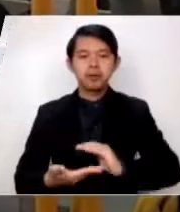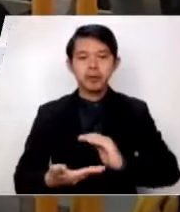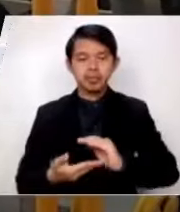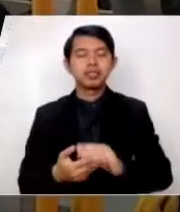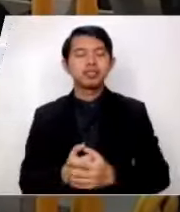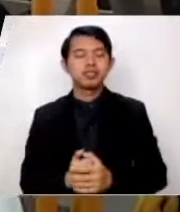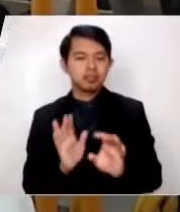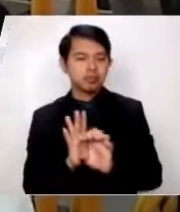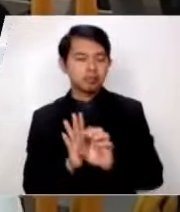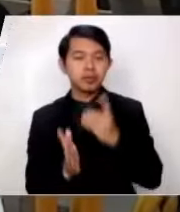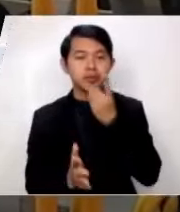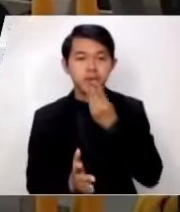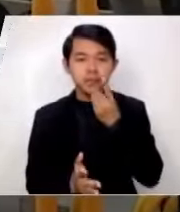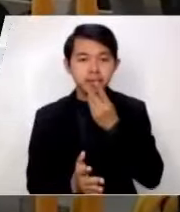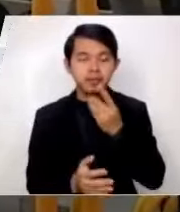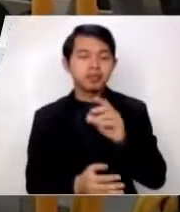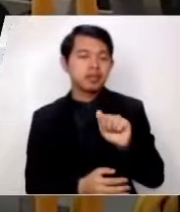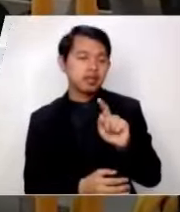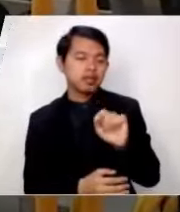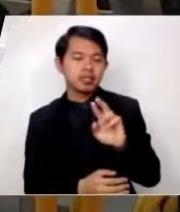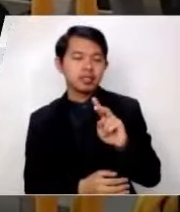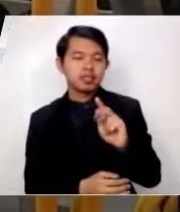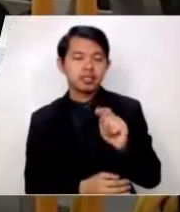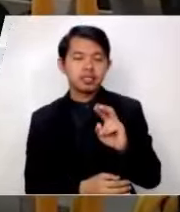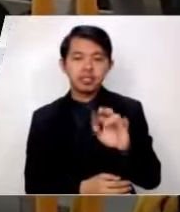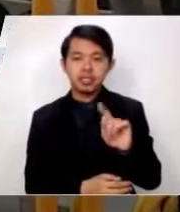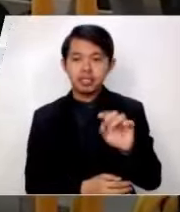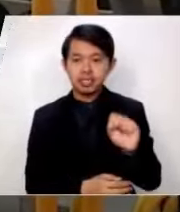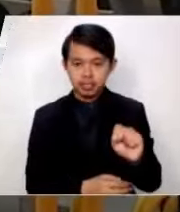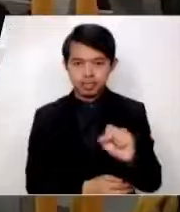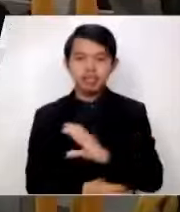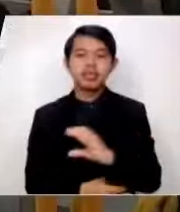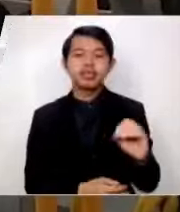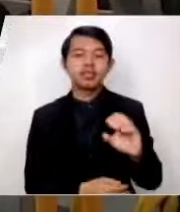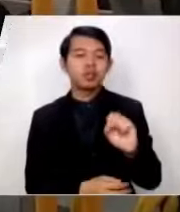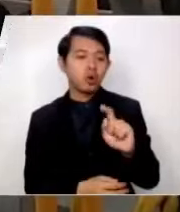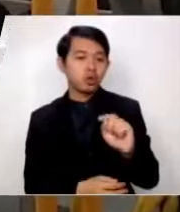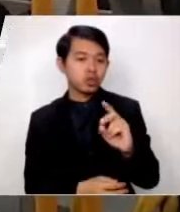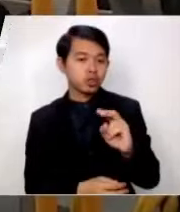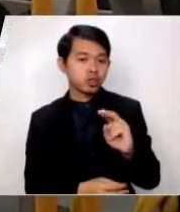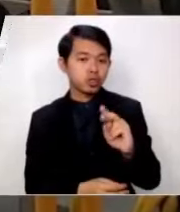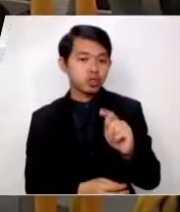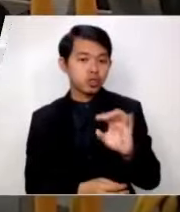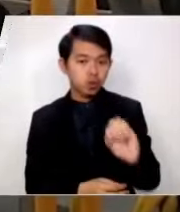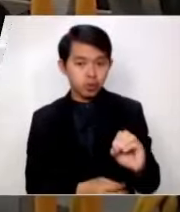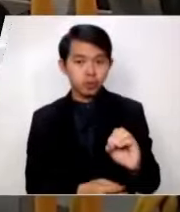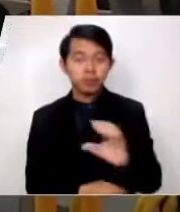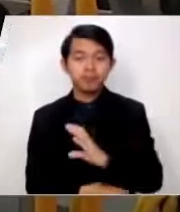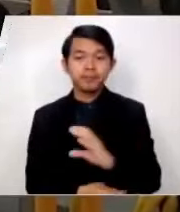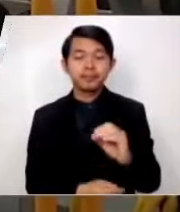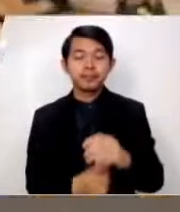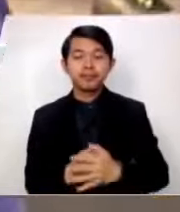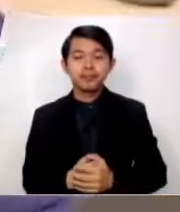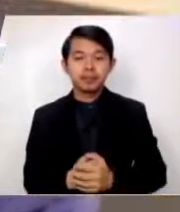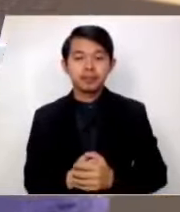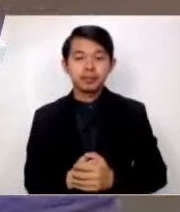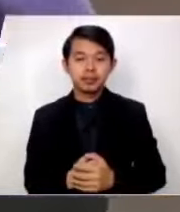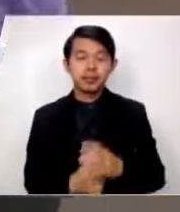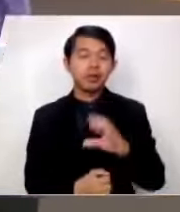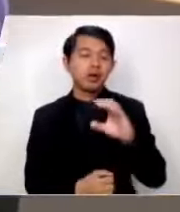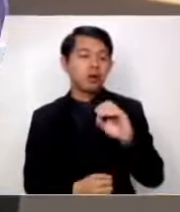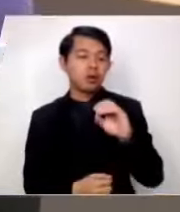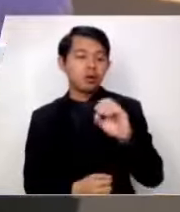diabetes, arthritis, osteopenia, na mas prone ang mga babae, and osteoporosis. Hindi